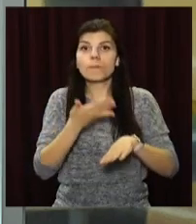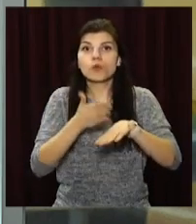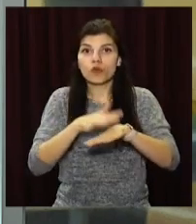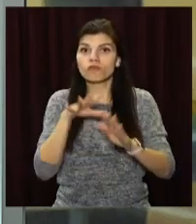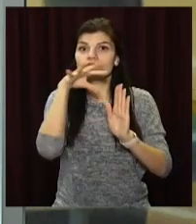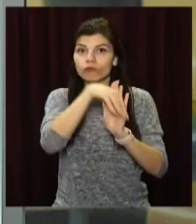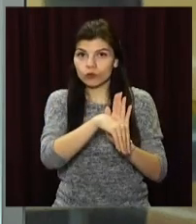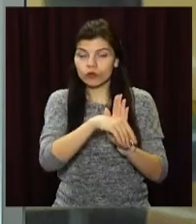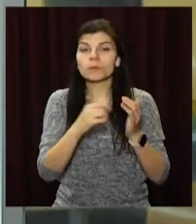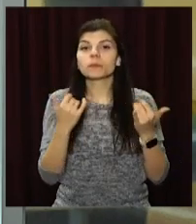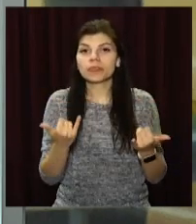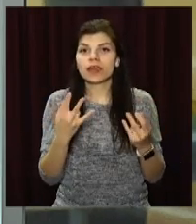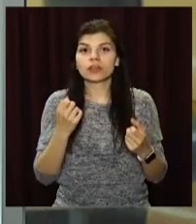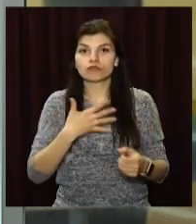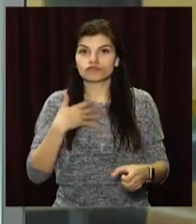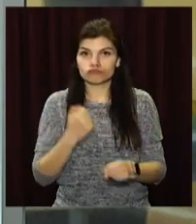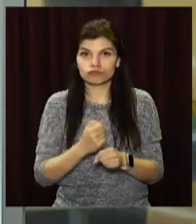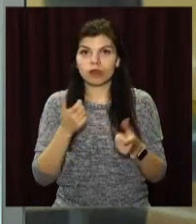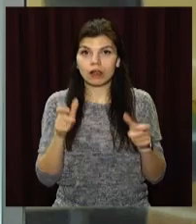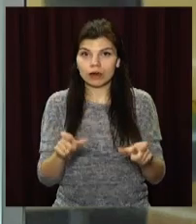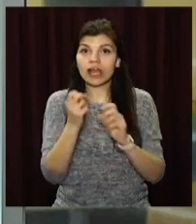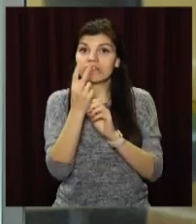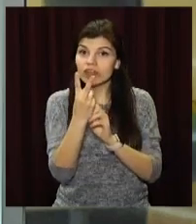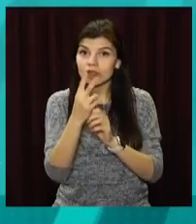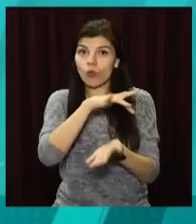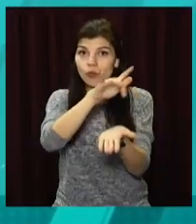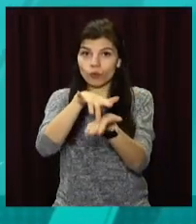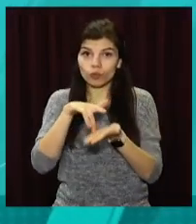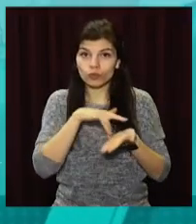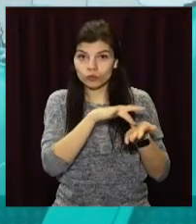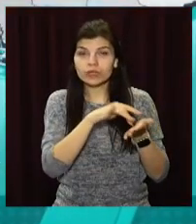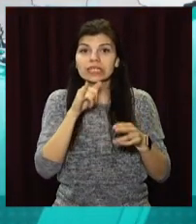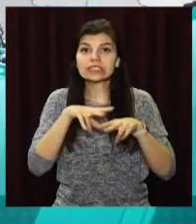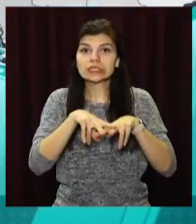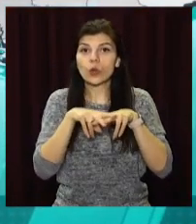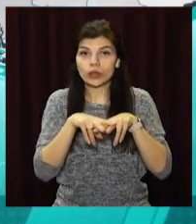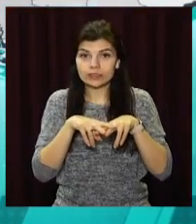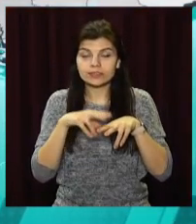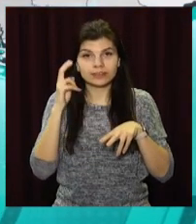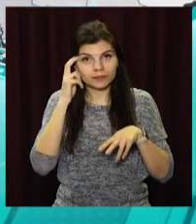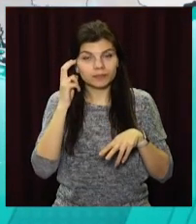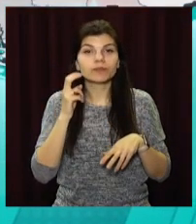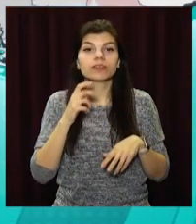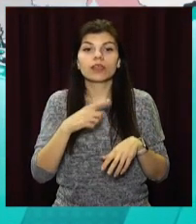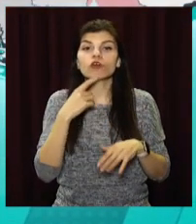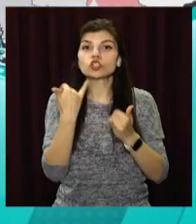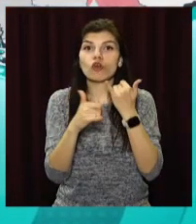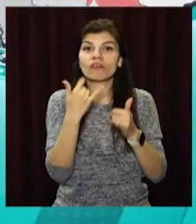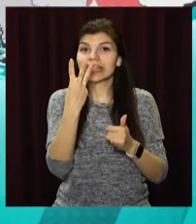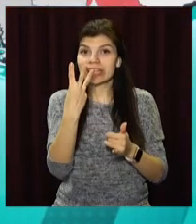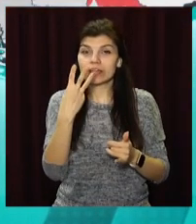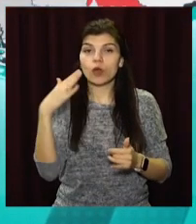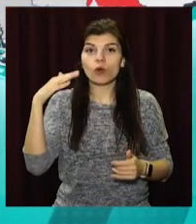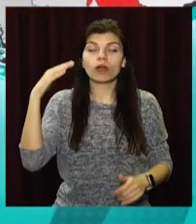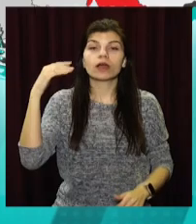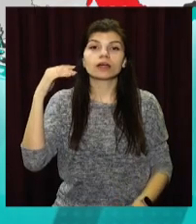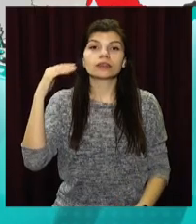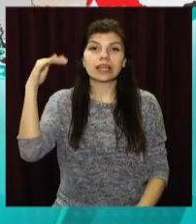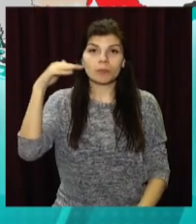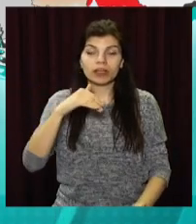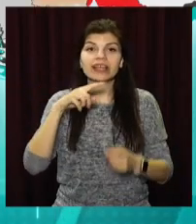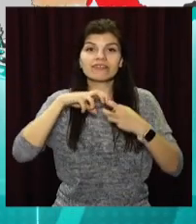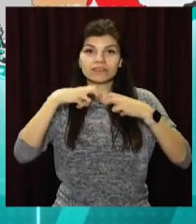Полтавщина. Тож тепер на жорсткому карантині 12 областей і столиця. Жовті – три області – Закарпатська,